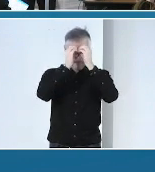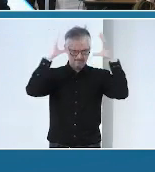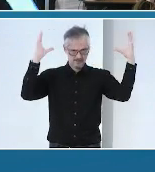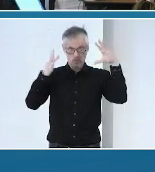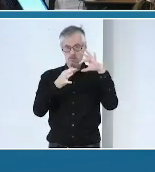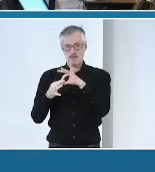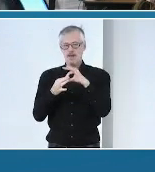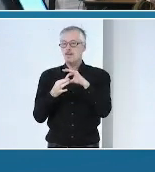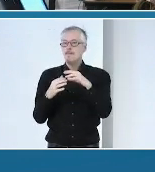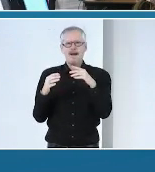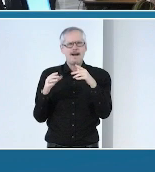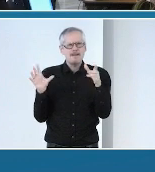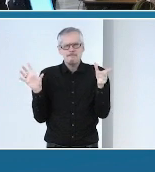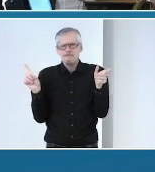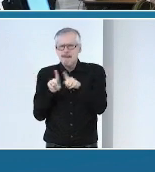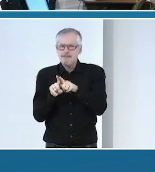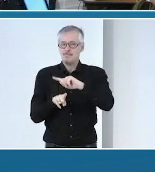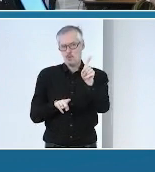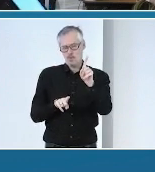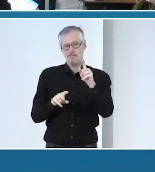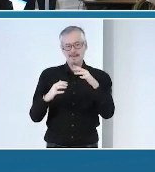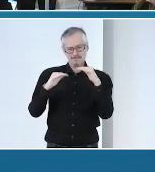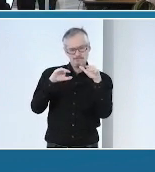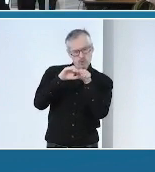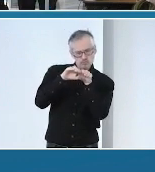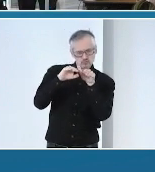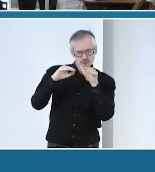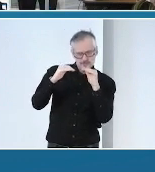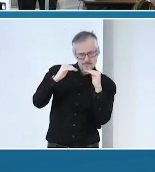exactement les mêmes contours